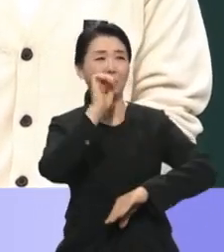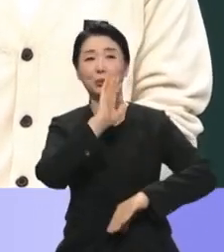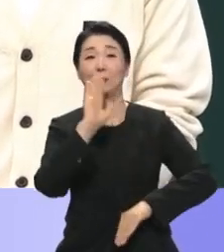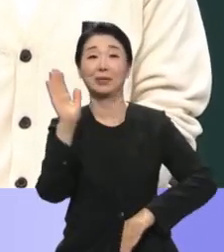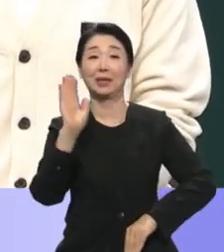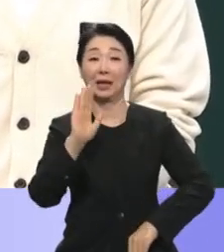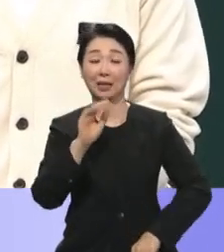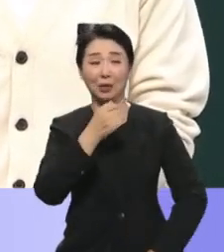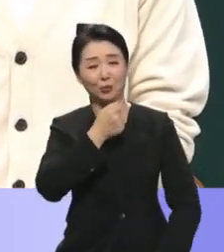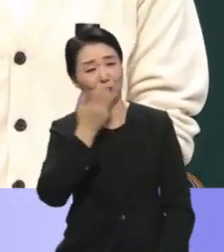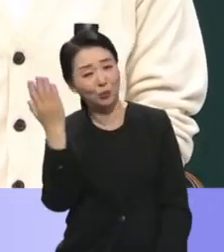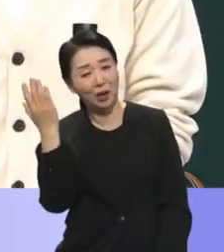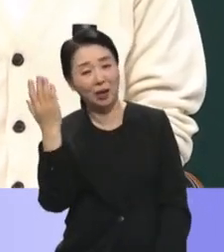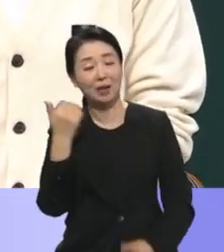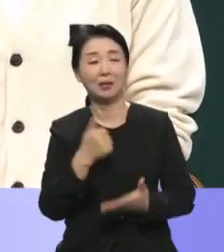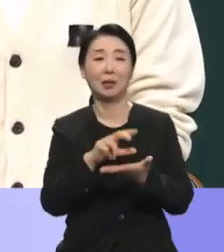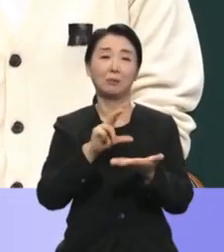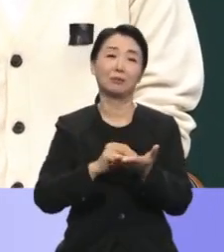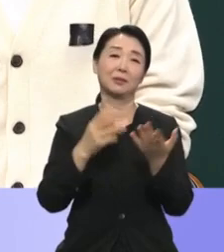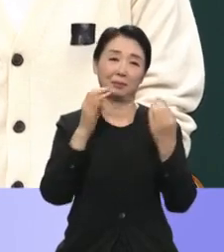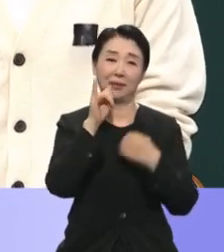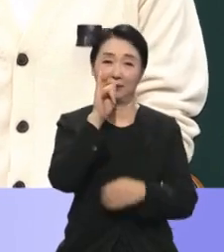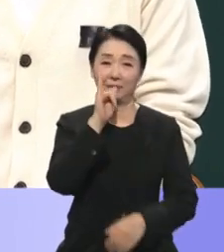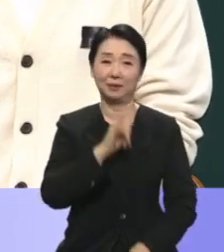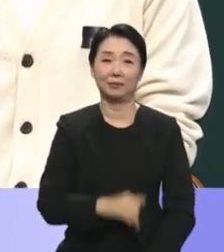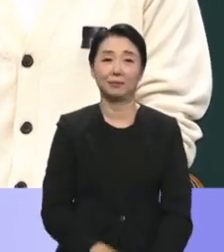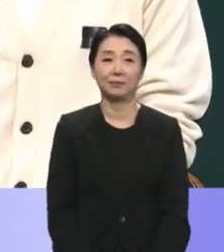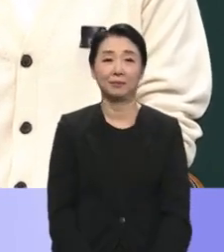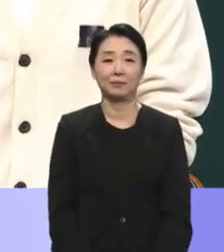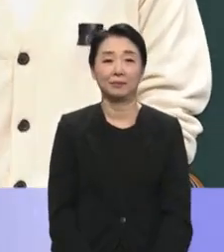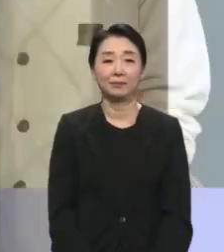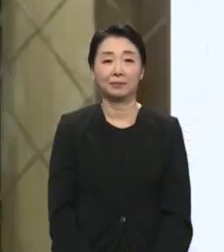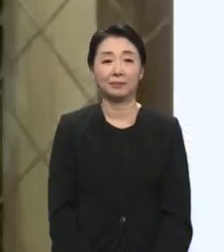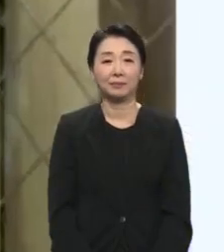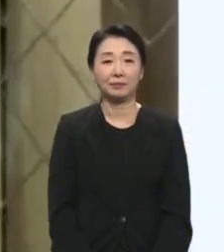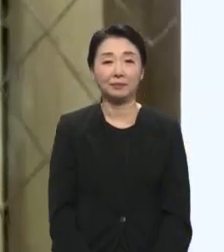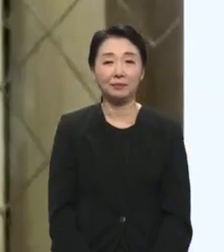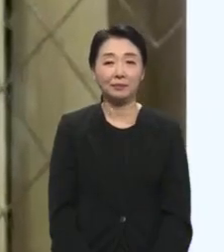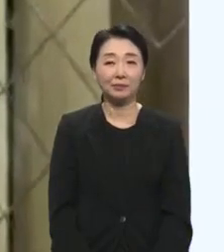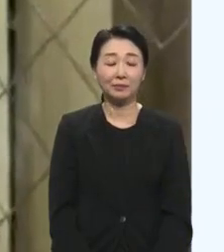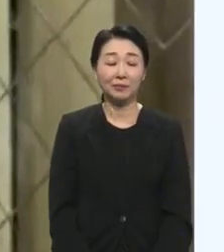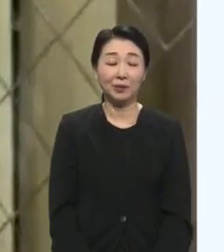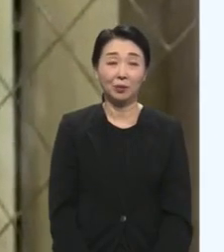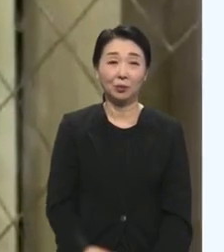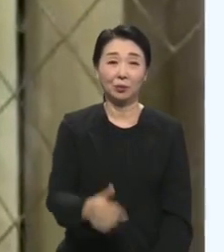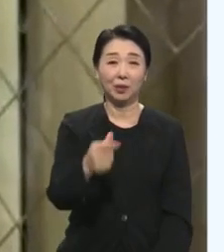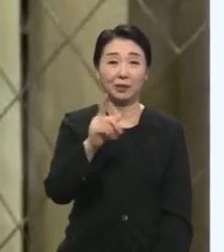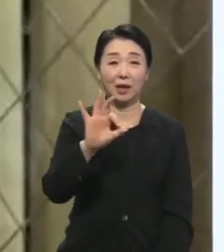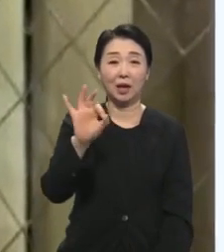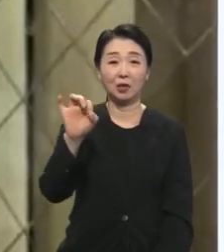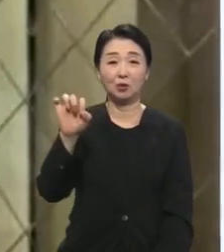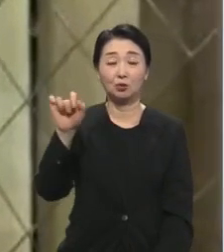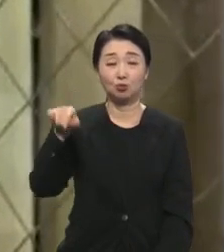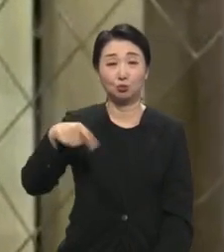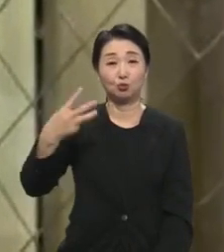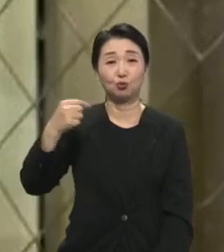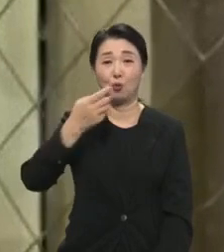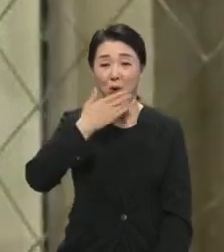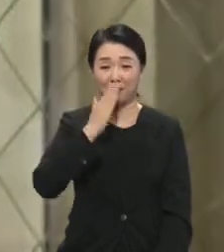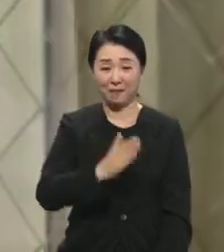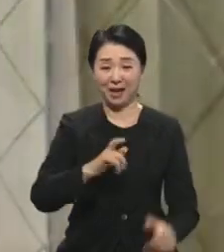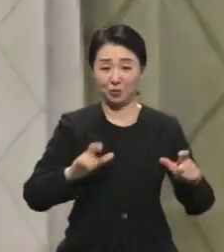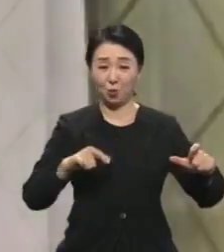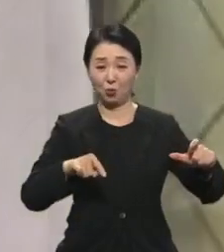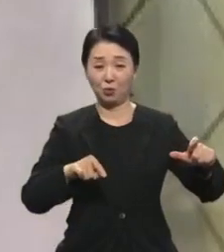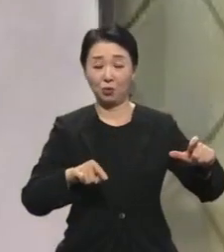너무 유행이라 여러 문제들이 나오고 있는 것 같아요. 말씀해 주신 대로 이제 노탕후루존까지 생겼는데 네. 부산에 있는 한